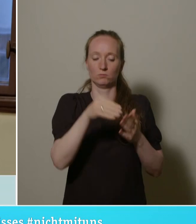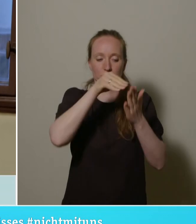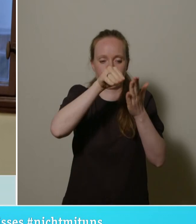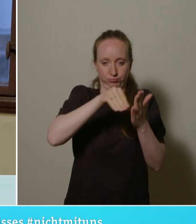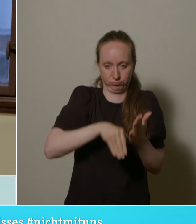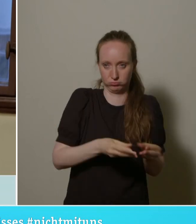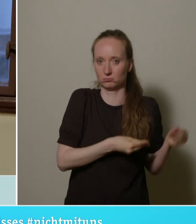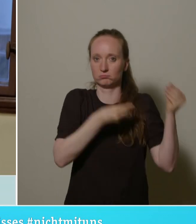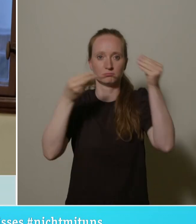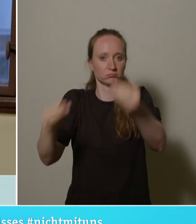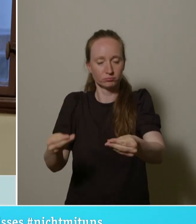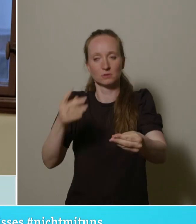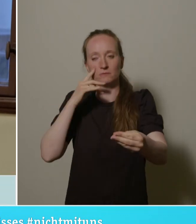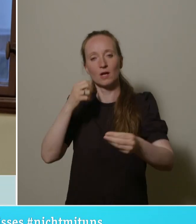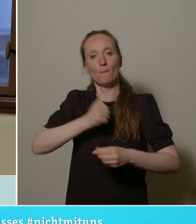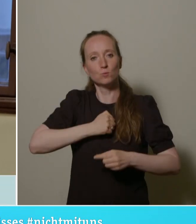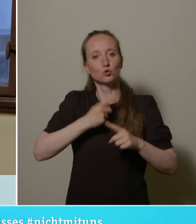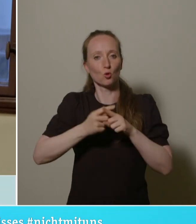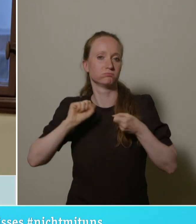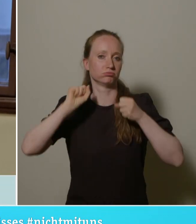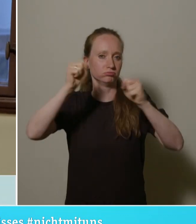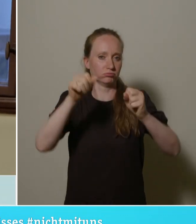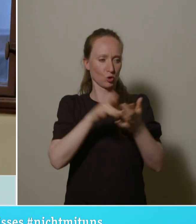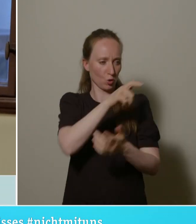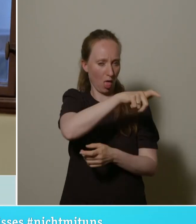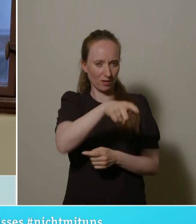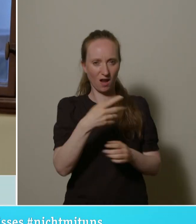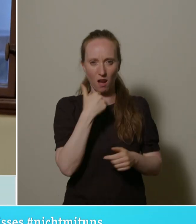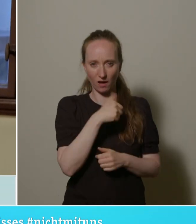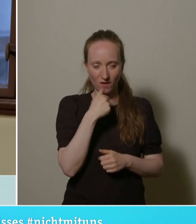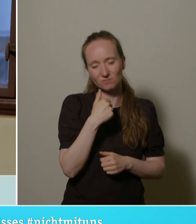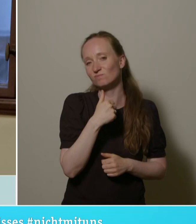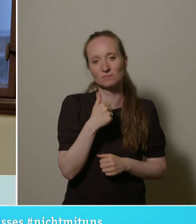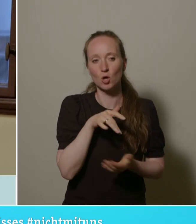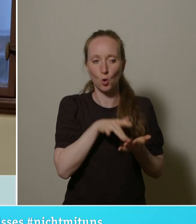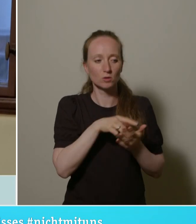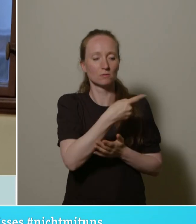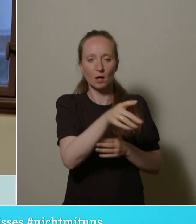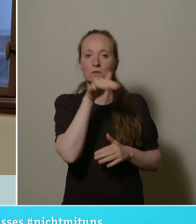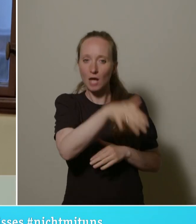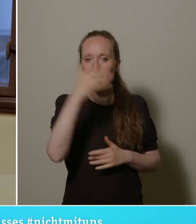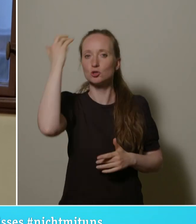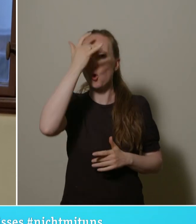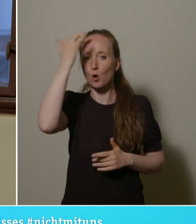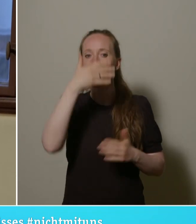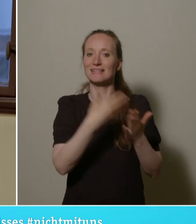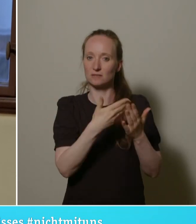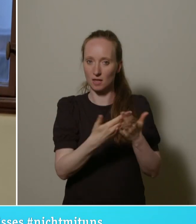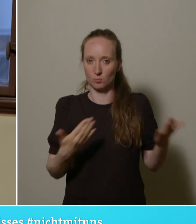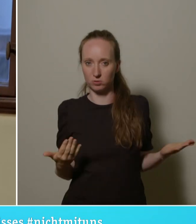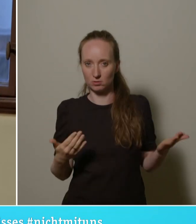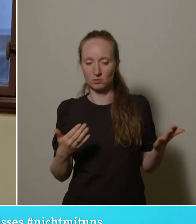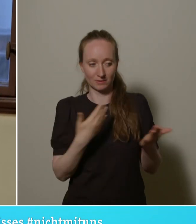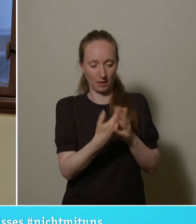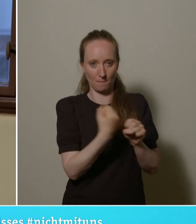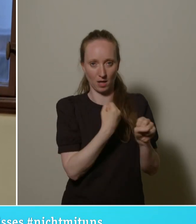Weg zu bringen. Und das haben die sicherlich nicht gemacht, weil sie Langeweile hatten, das haben die sicherlich gemacht, weil sie begründete Sorge hatten. Kollege Stein hat es